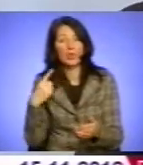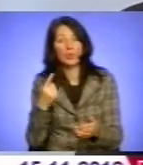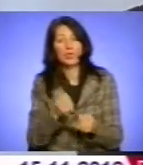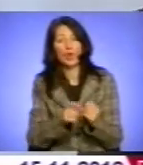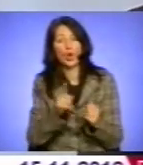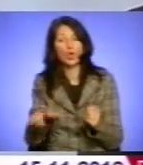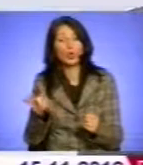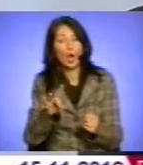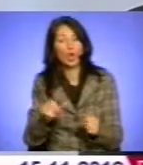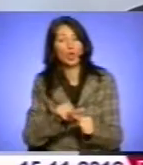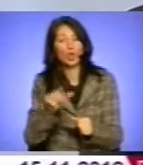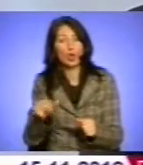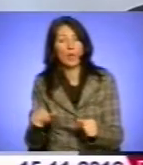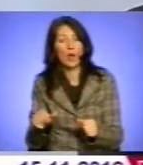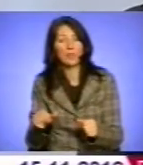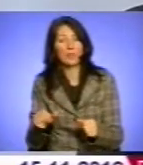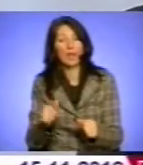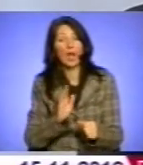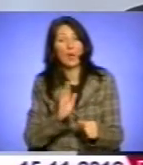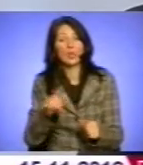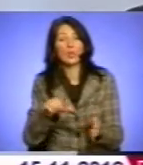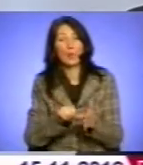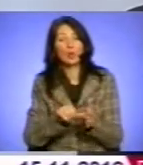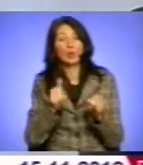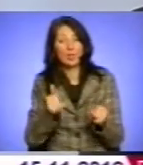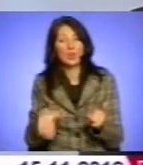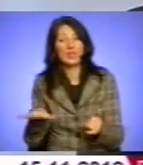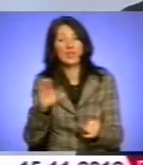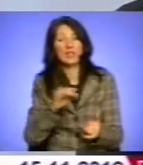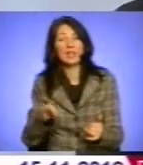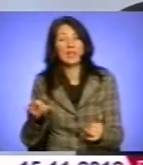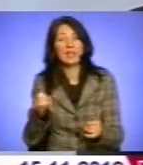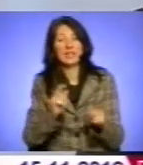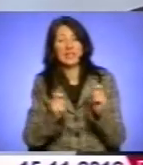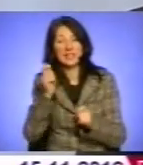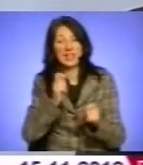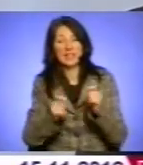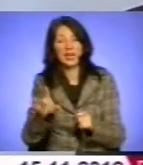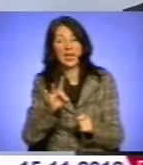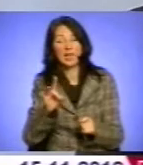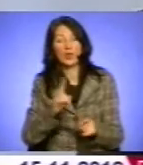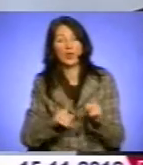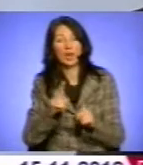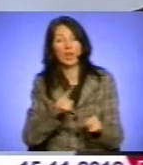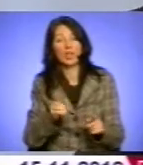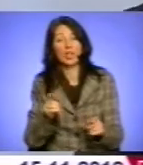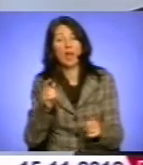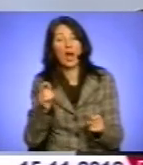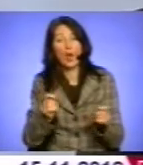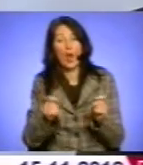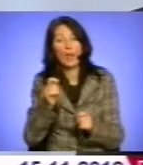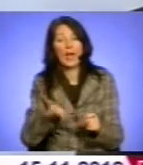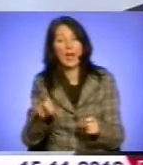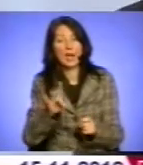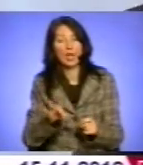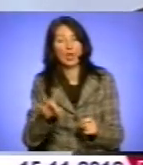районі, зокрема. І ми будемо присутні тепер на всіх сесіях районних рад, на колегіях